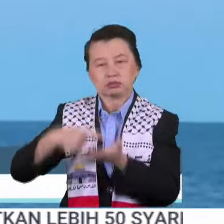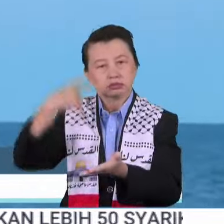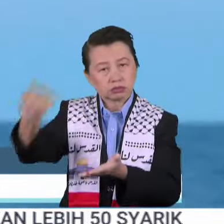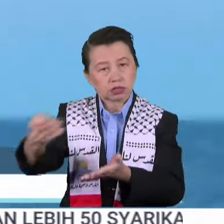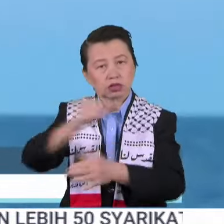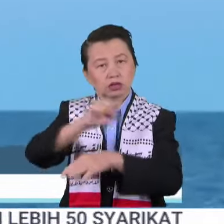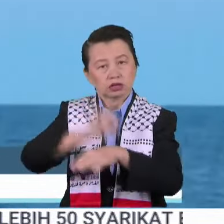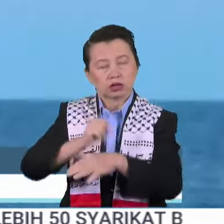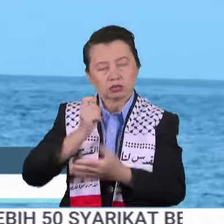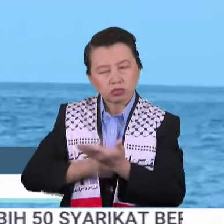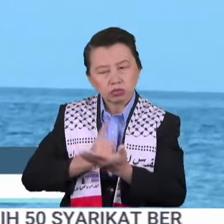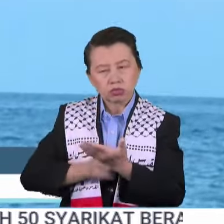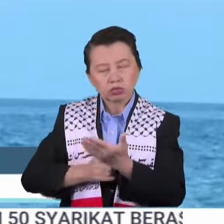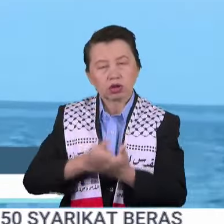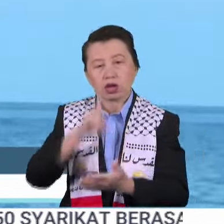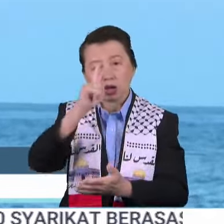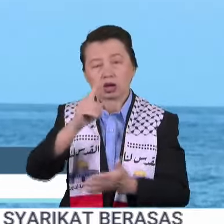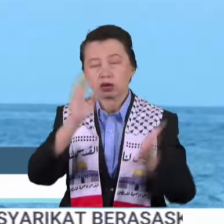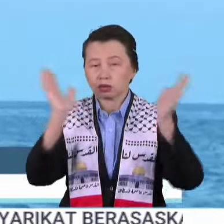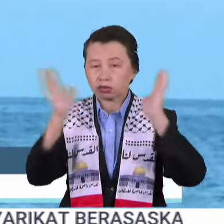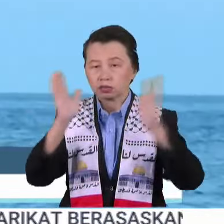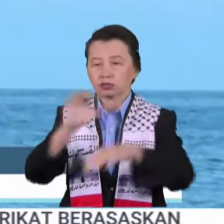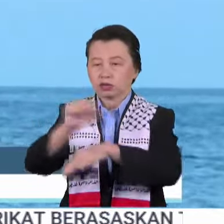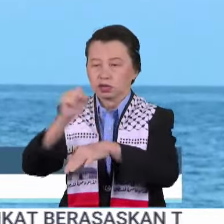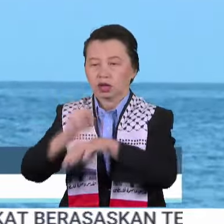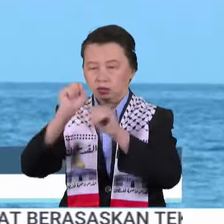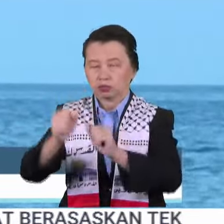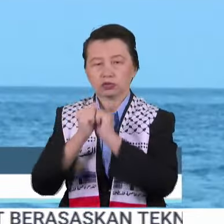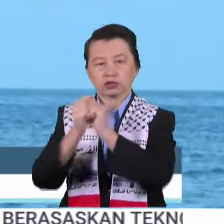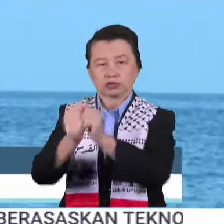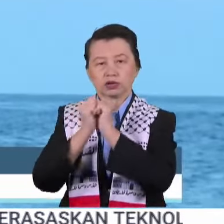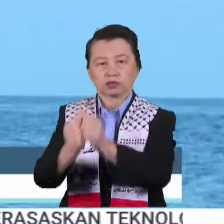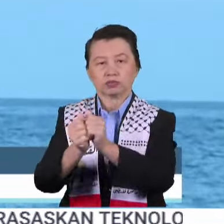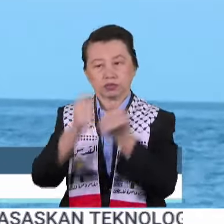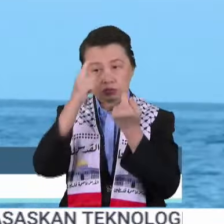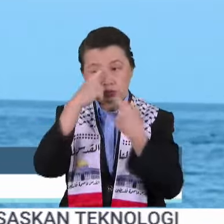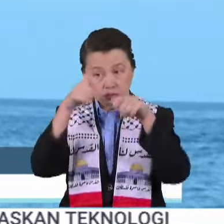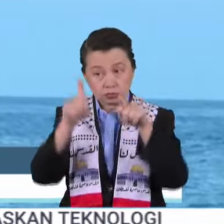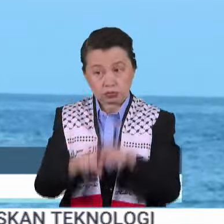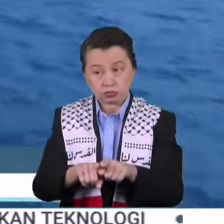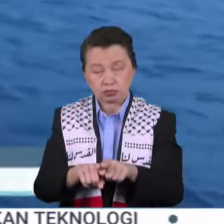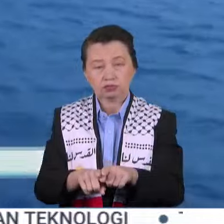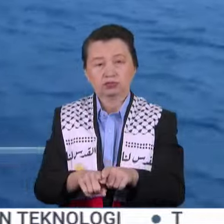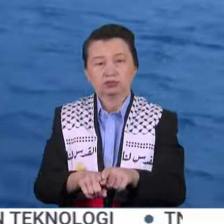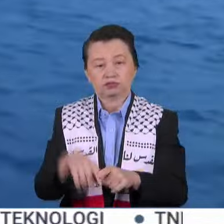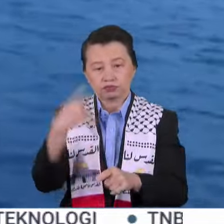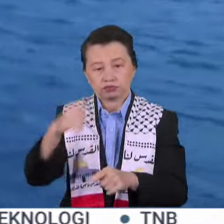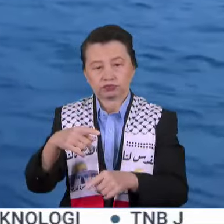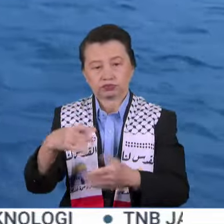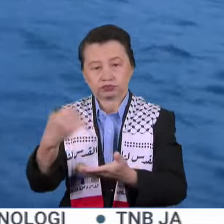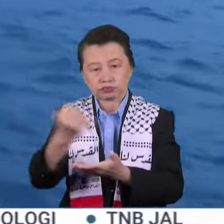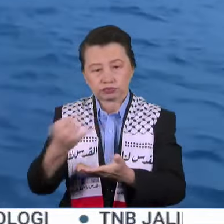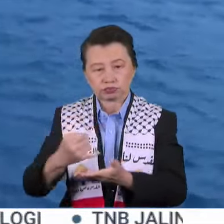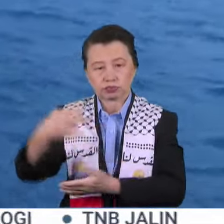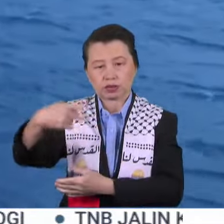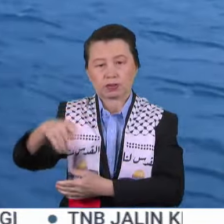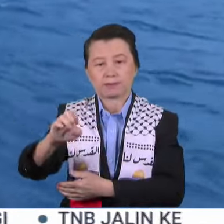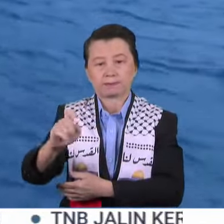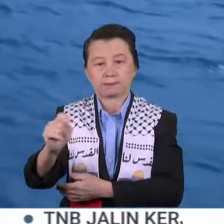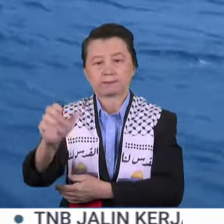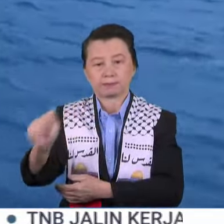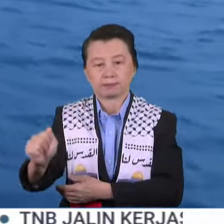menyaksikan bahawa Kerajaan Malaysia dan juga Singapura dapat bersama-sama bersetuju pemetaan perairan. Saya juga mengharapkan